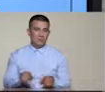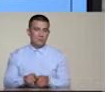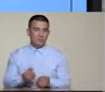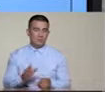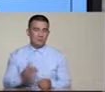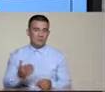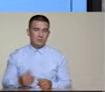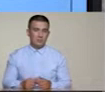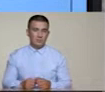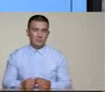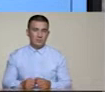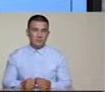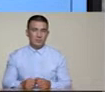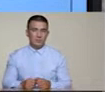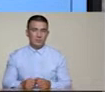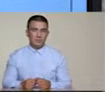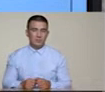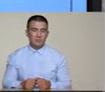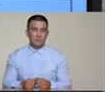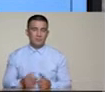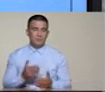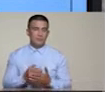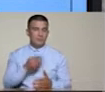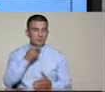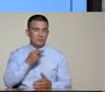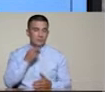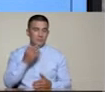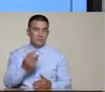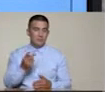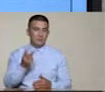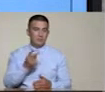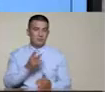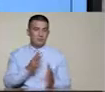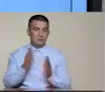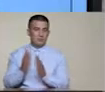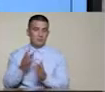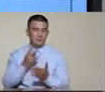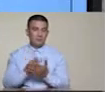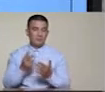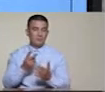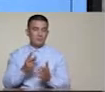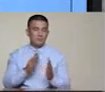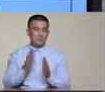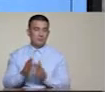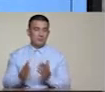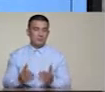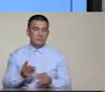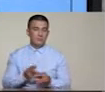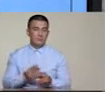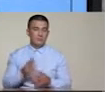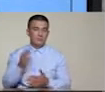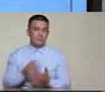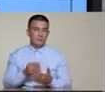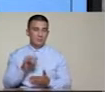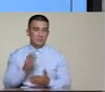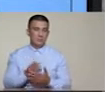ega bo'lishi kerak edi. Endi e'tiboringizni ikkinchi jadvalga qarating. İkinci jadvalda ham iki